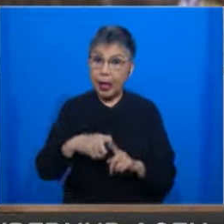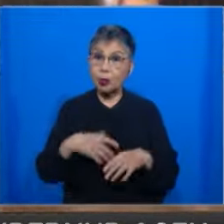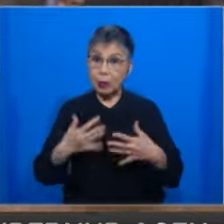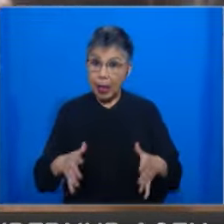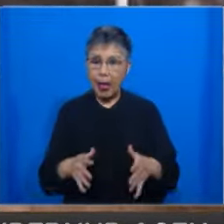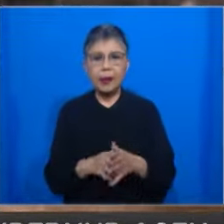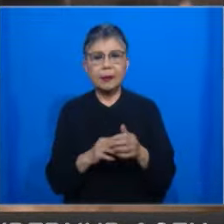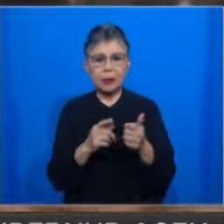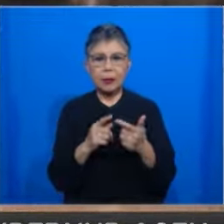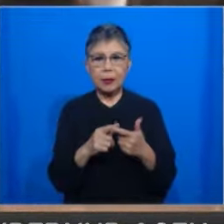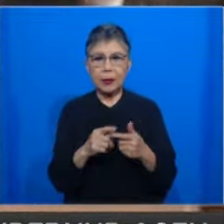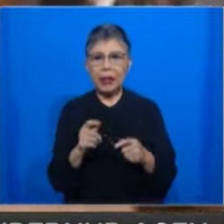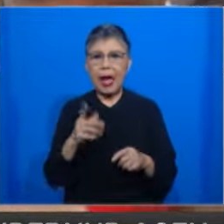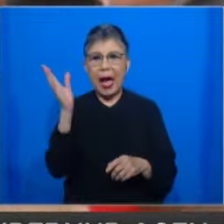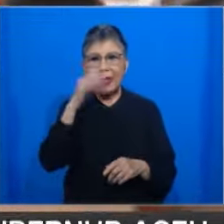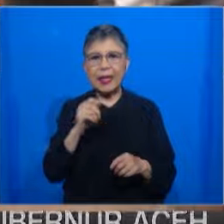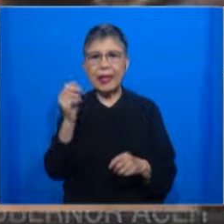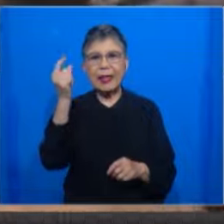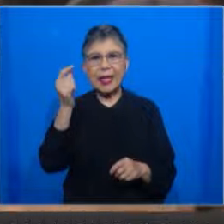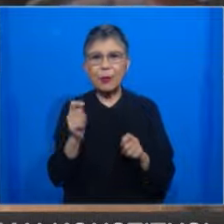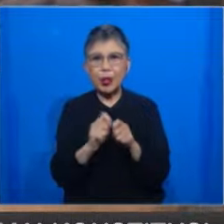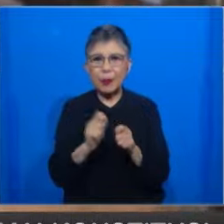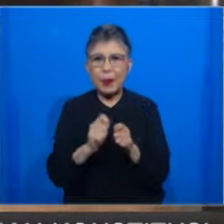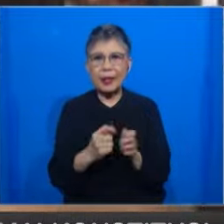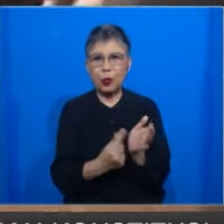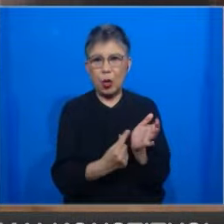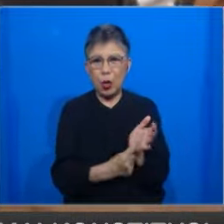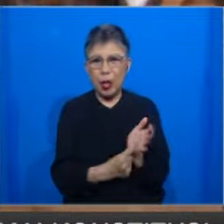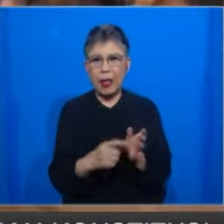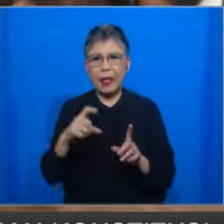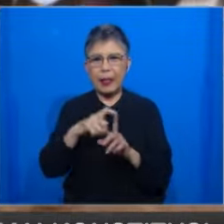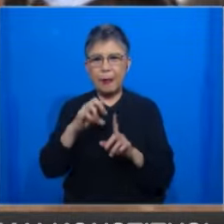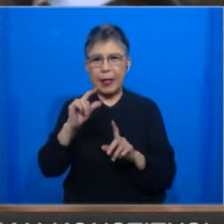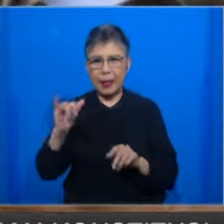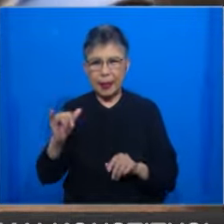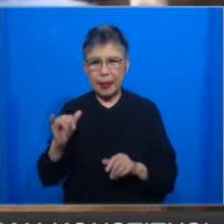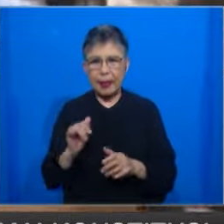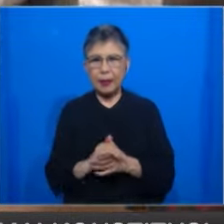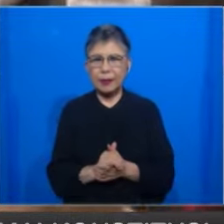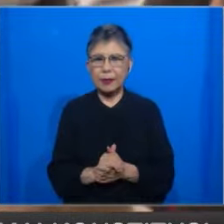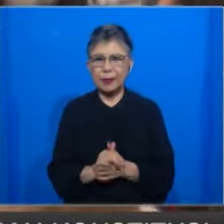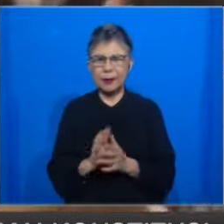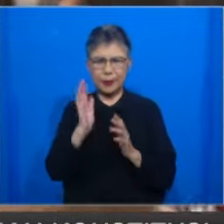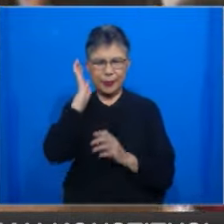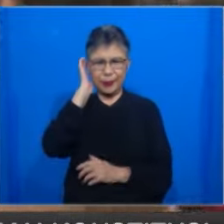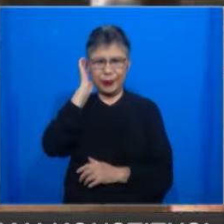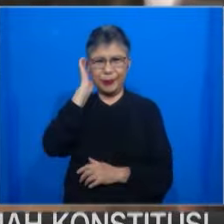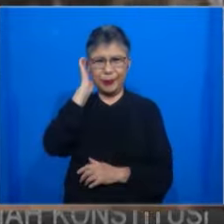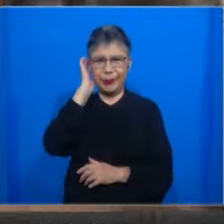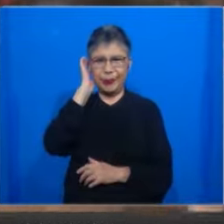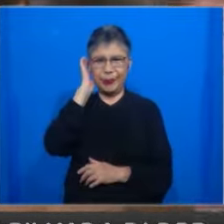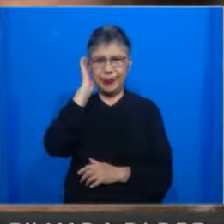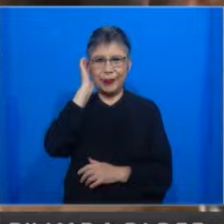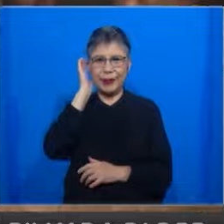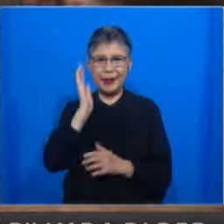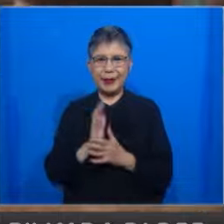ini batal direvisi oleh pihak DPR MPR RI khususnya oleh Badan Legislasi sendiri. Sambil